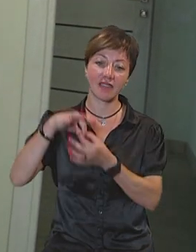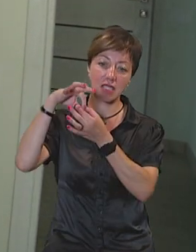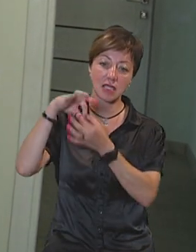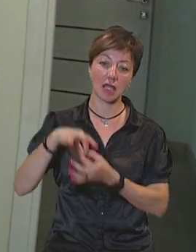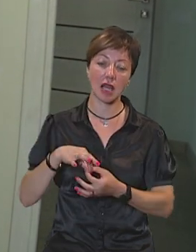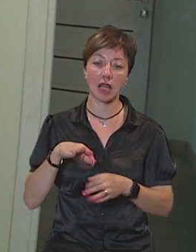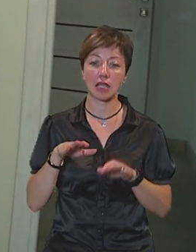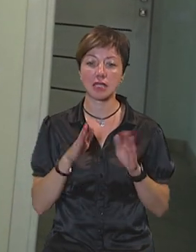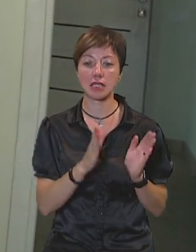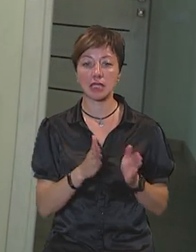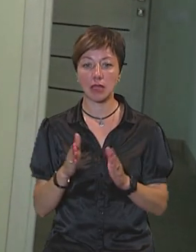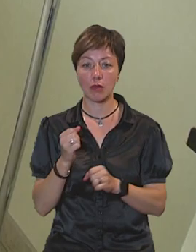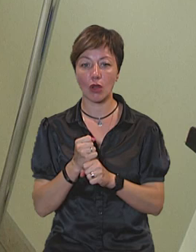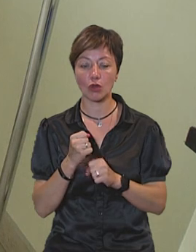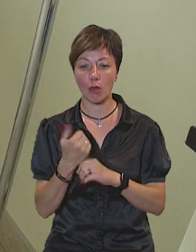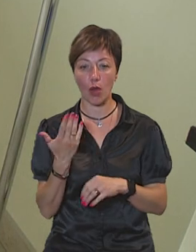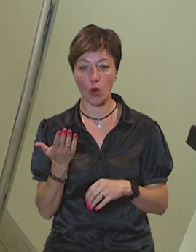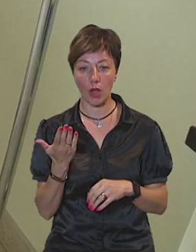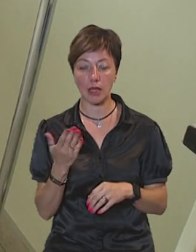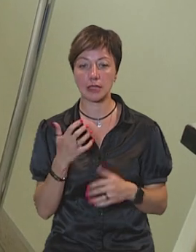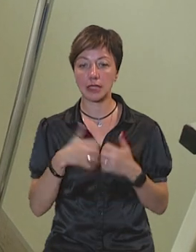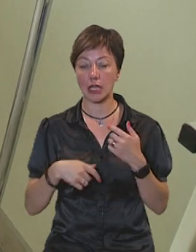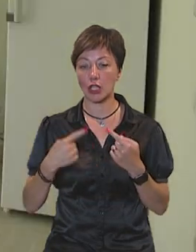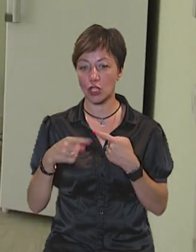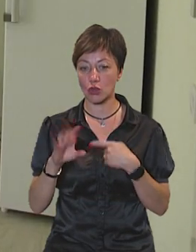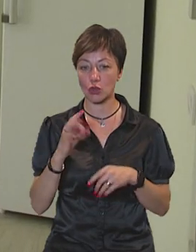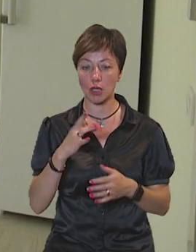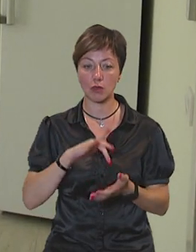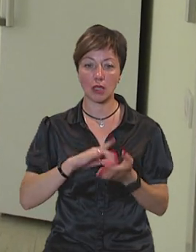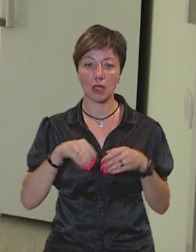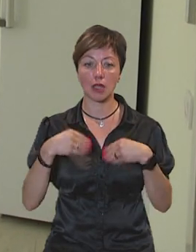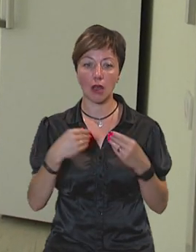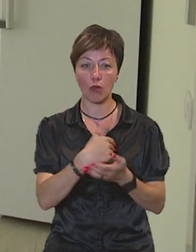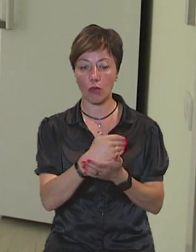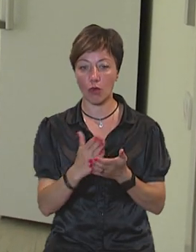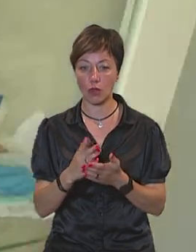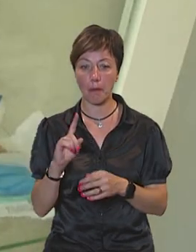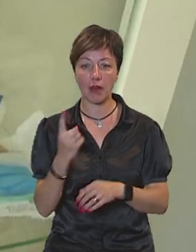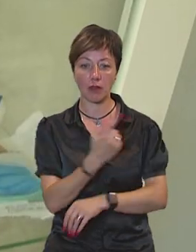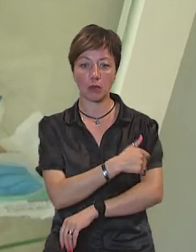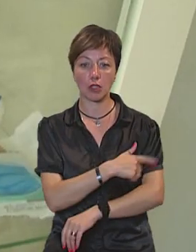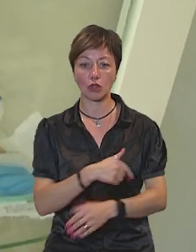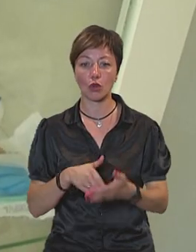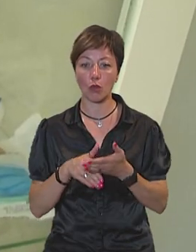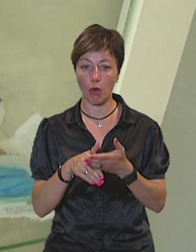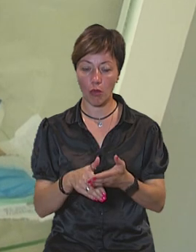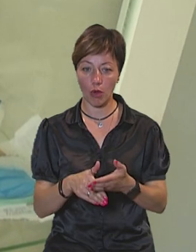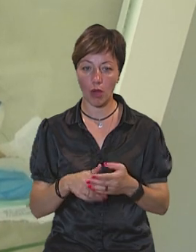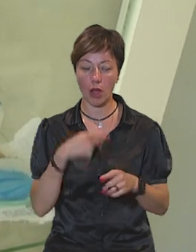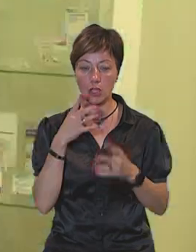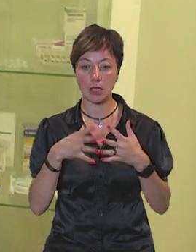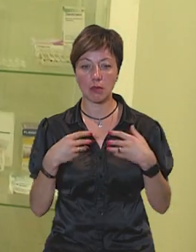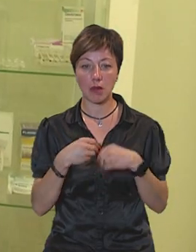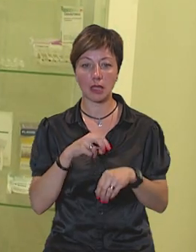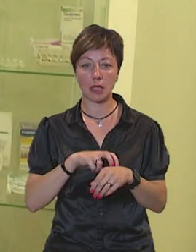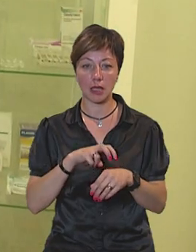розробка руки. Серед іншого, у соціальному центрі надаватимуть послуги первинної медичної допомоги, говорить сімейний